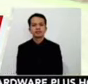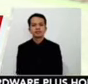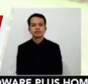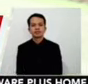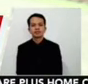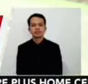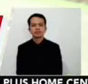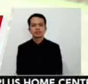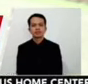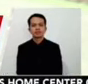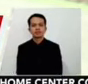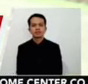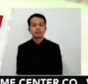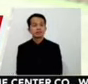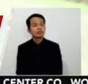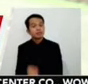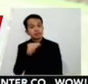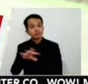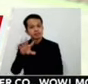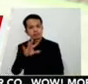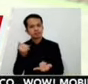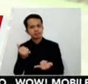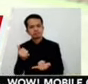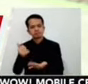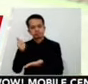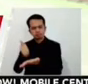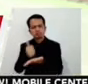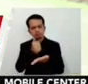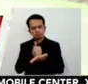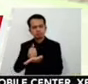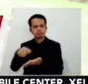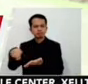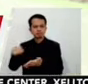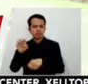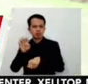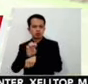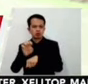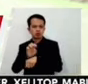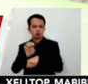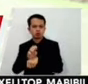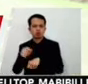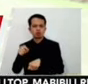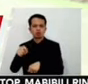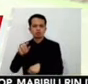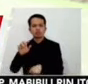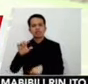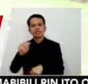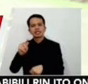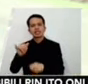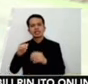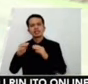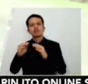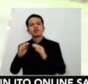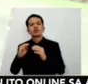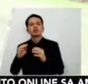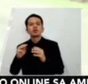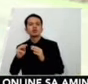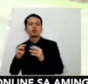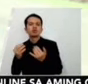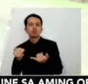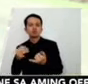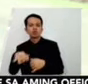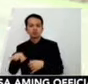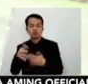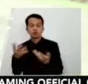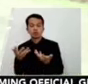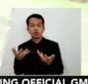Good morning. Aprobado naman doon sa mga nakausap ko na empleyado ng City Hall yung pinatupad ng Malacanang. Dito po yan sa Caloocan tayo may mga nakausap